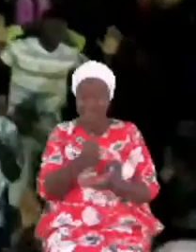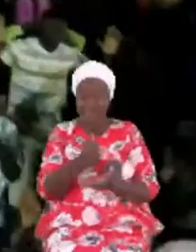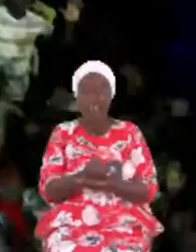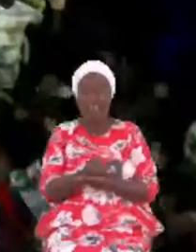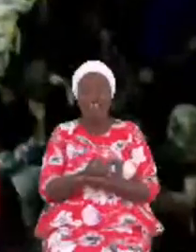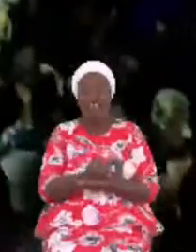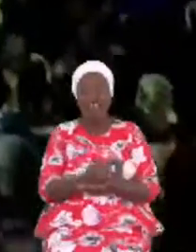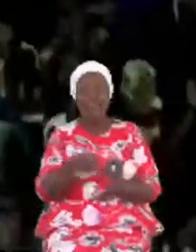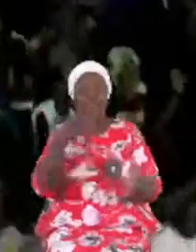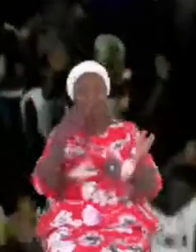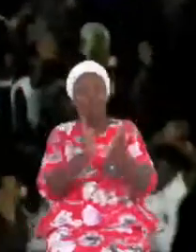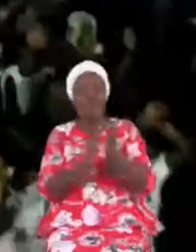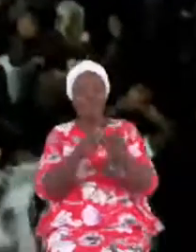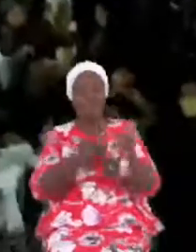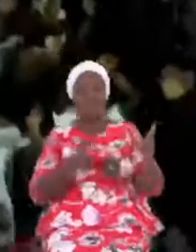Gloire à Dieu.